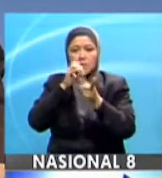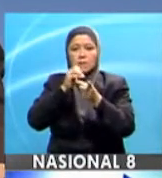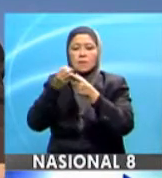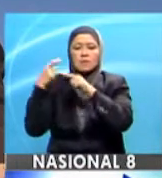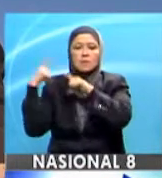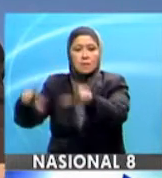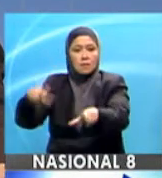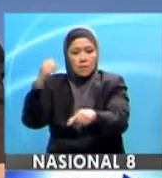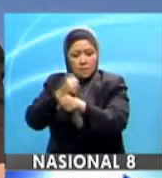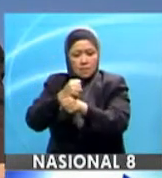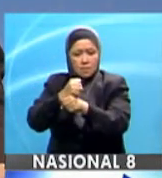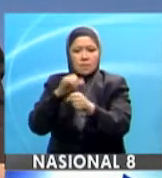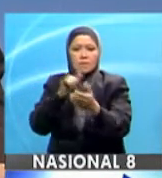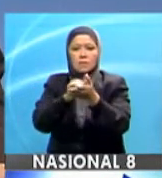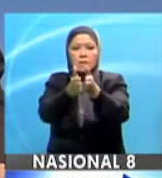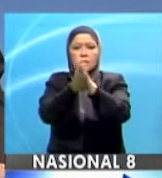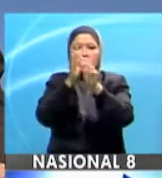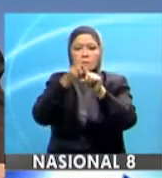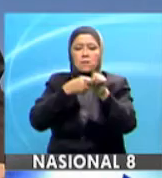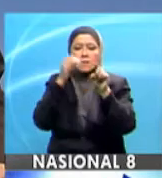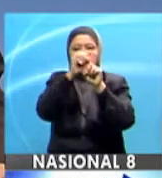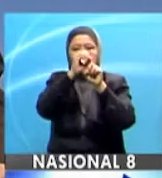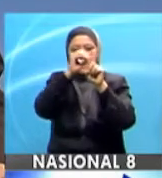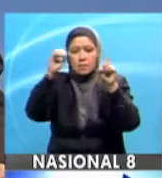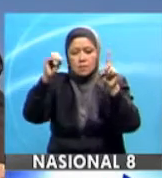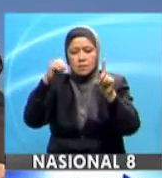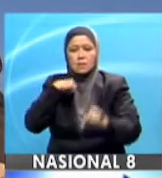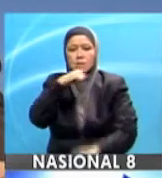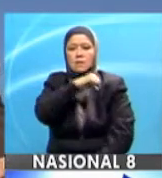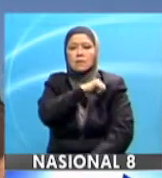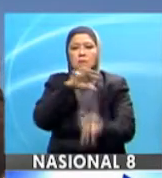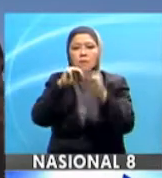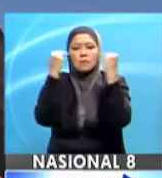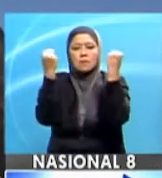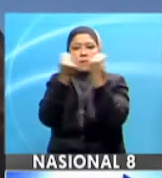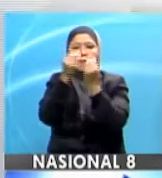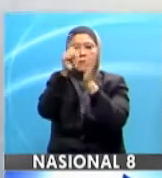desakan dibuat 100 anggota Majelis berkenan